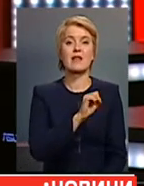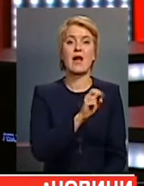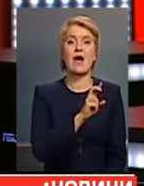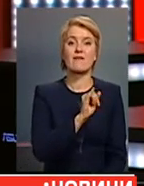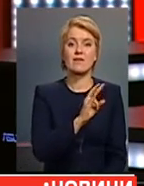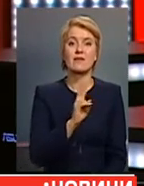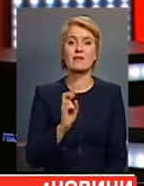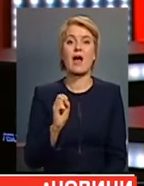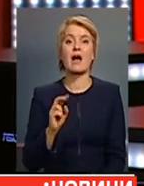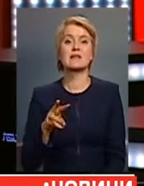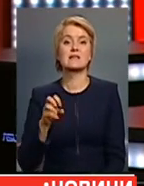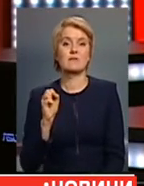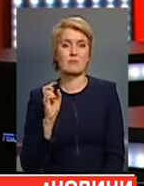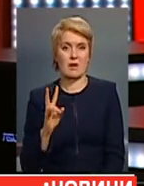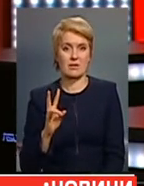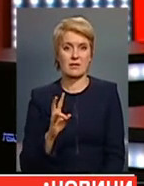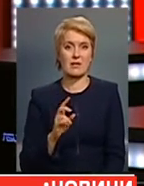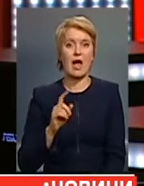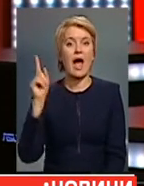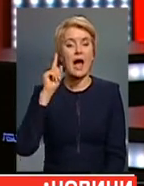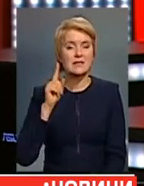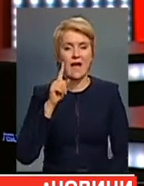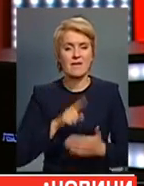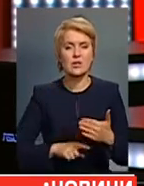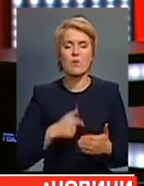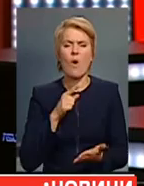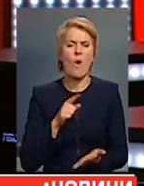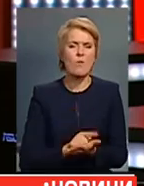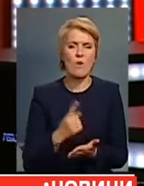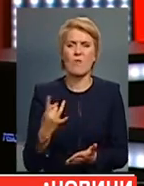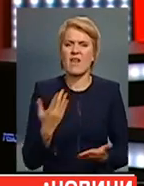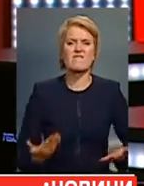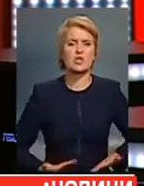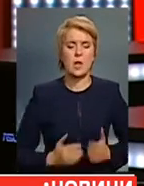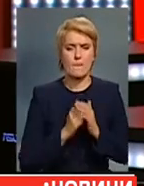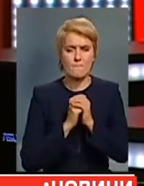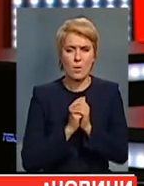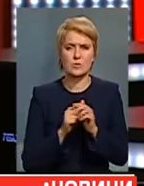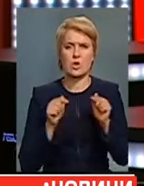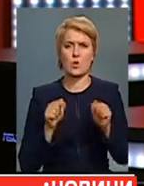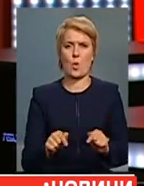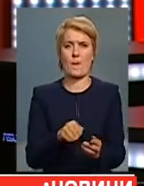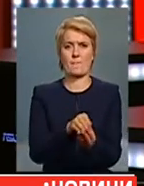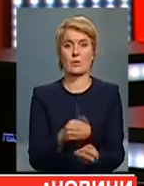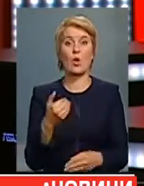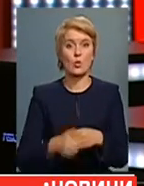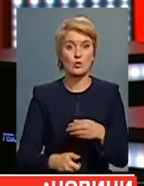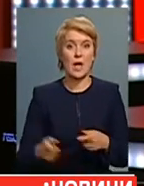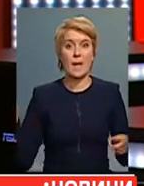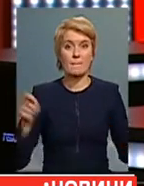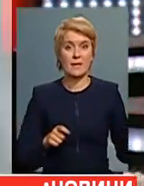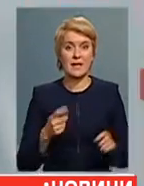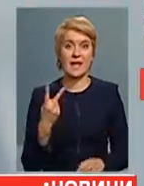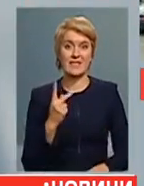Хасиди вважають своїм обов'язком хоча б раз у житті помолитися на його могилі. На сьогодні, за даними Нацполіції, в Умань приїхали вже 2500